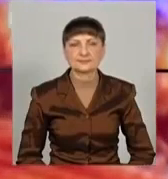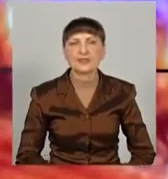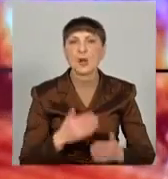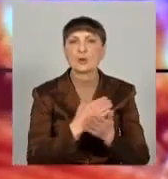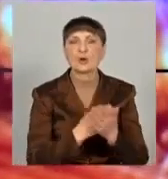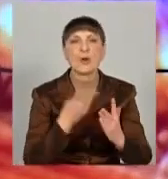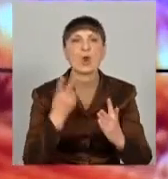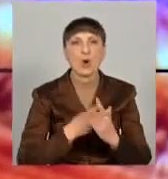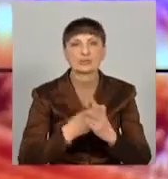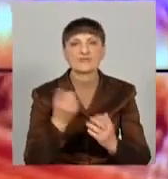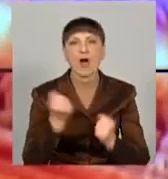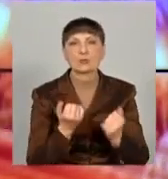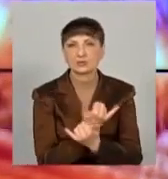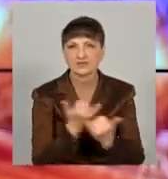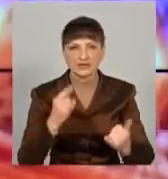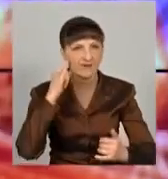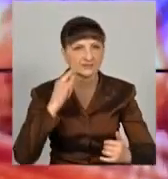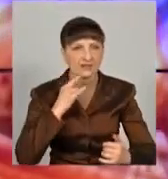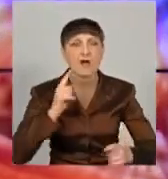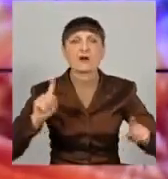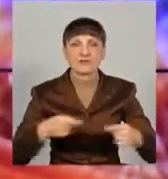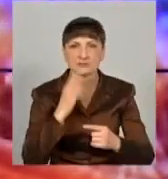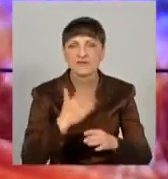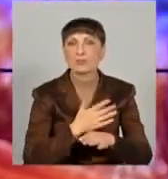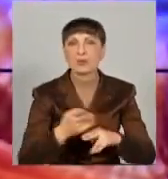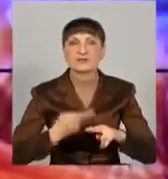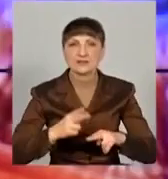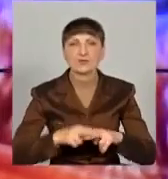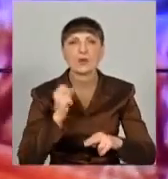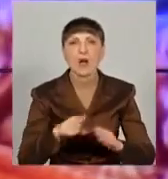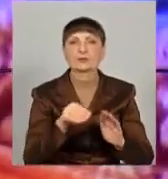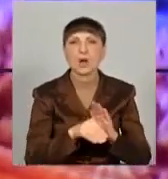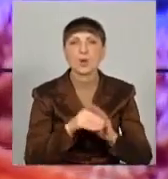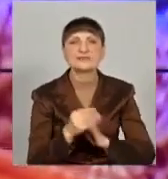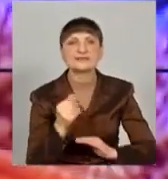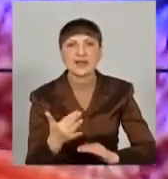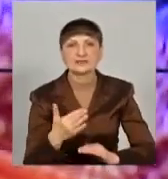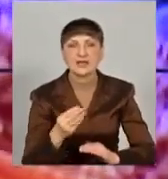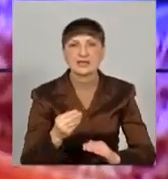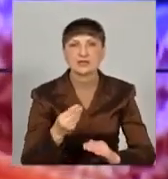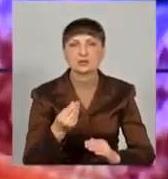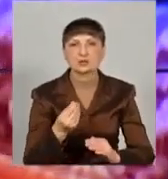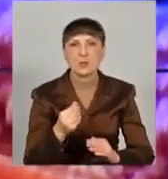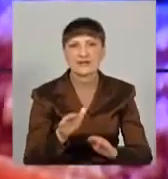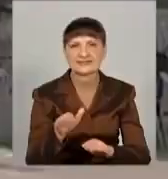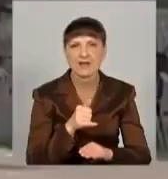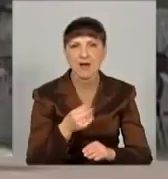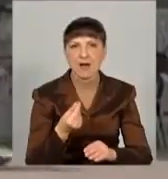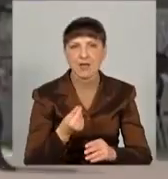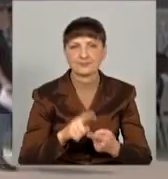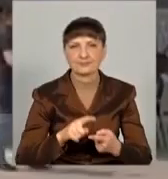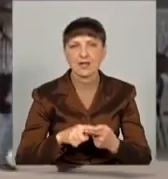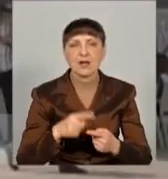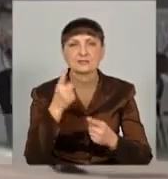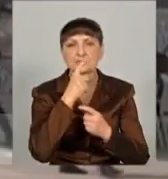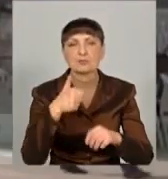Программу льготного автокредитования в Казахстане возобновят после того, как накопят средства из суммы погашаемых займов. Об этом сообщил